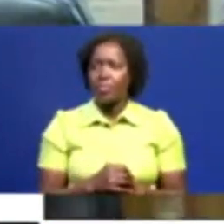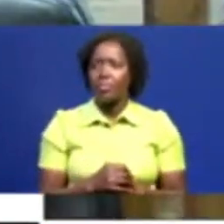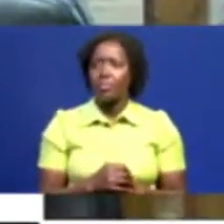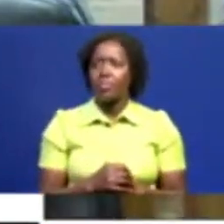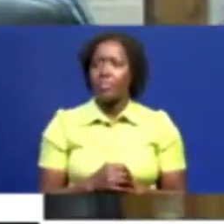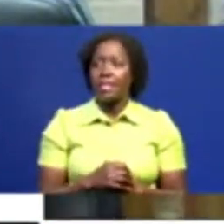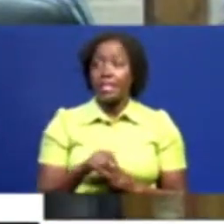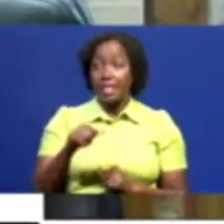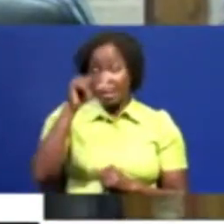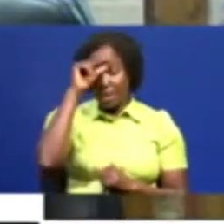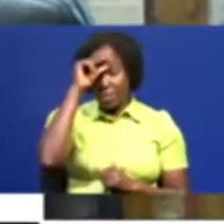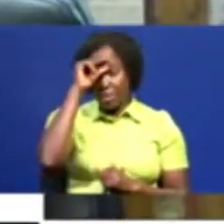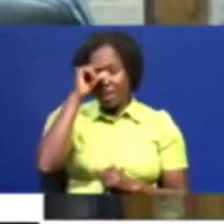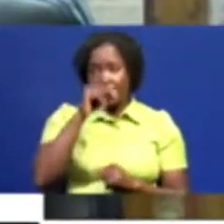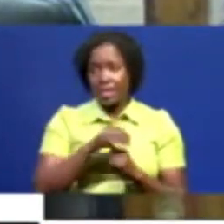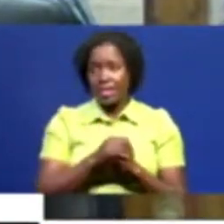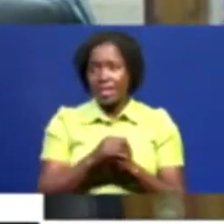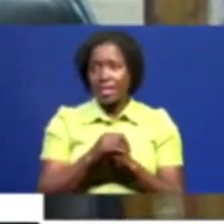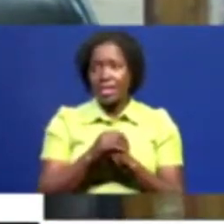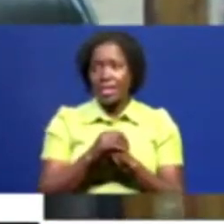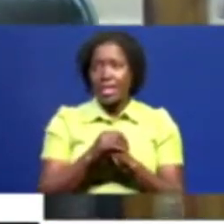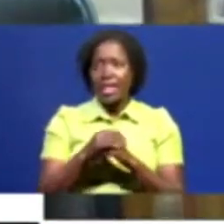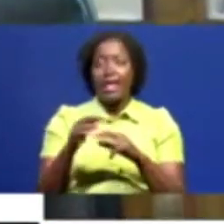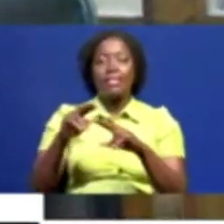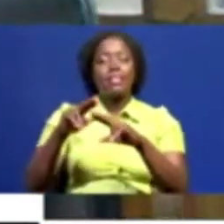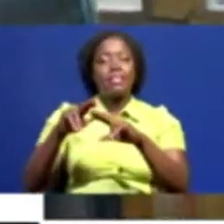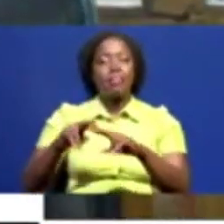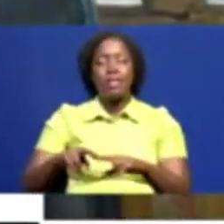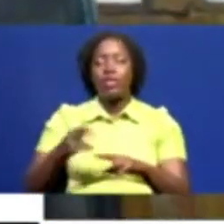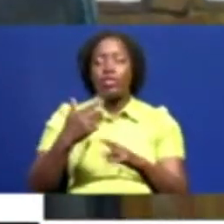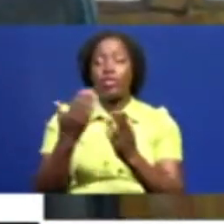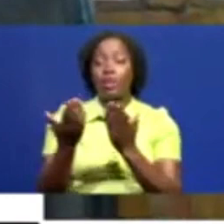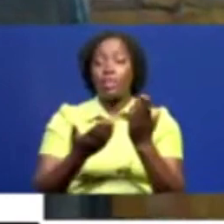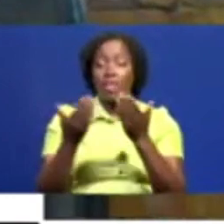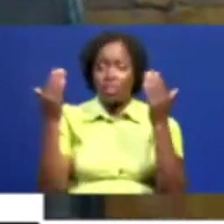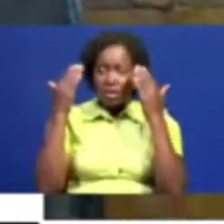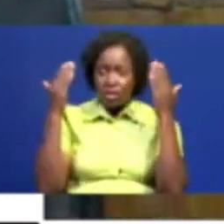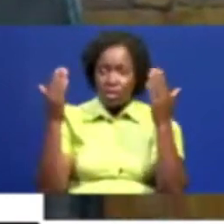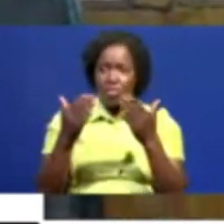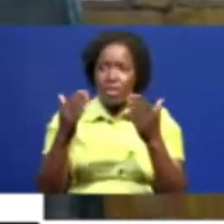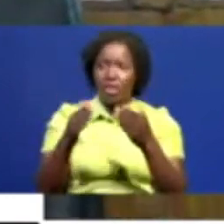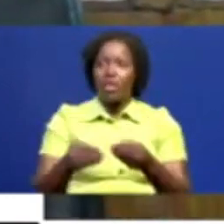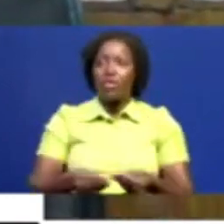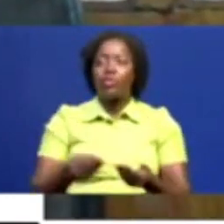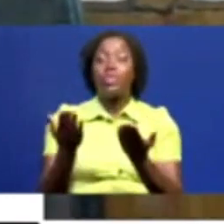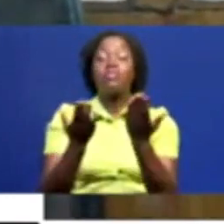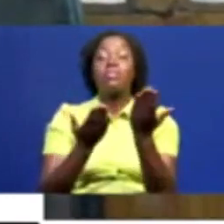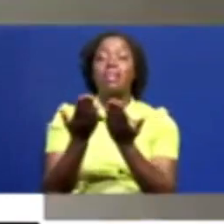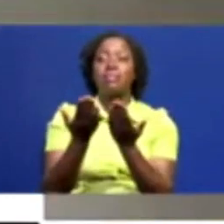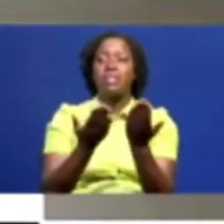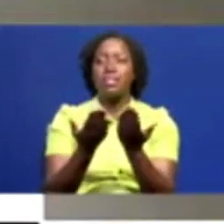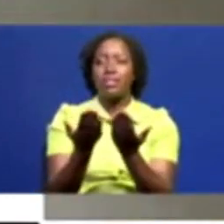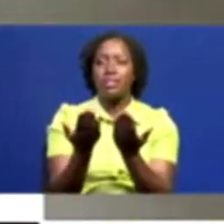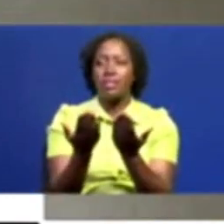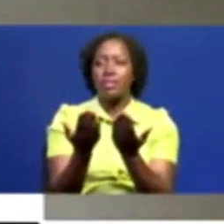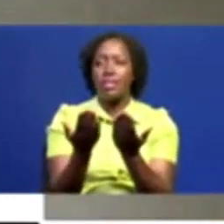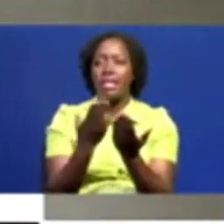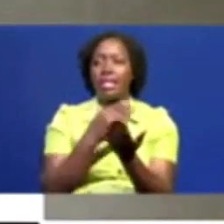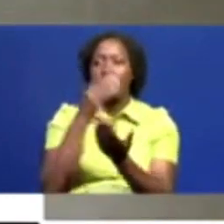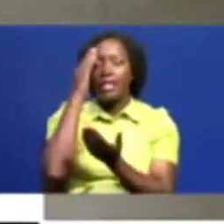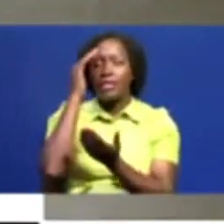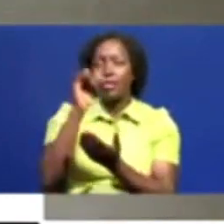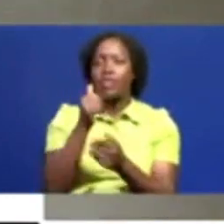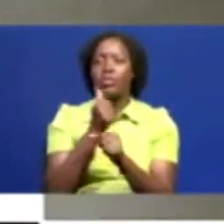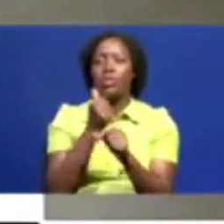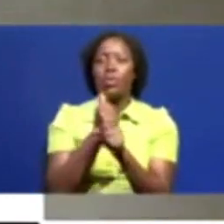This government is leveraging on our service, on our commitment to be able to give service to the people. And I know that we